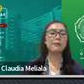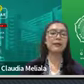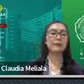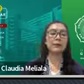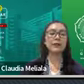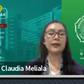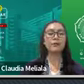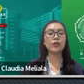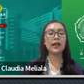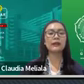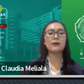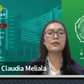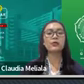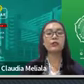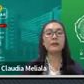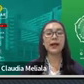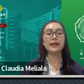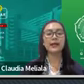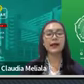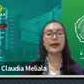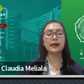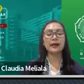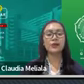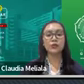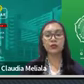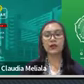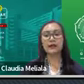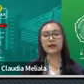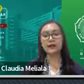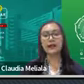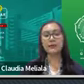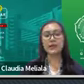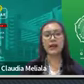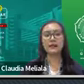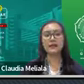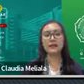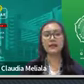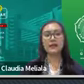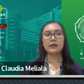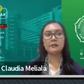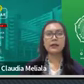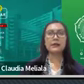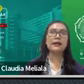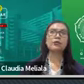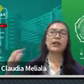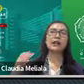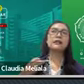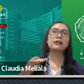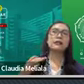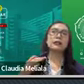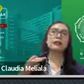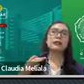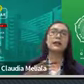namanya kesempatan mendapatkan pembuktian, termasuk juga pengadilan yang jujur dan tidak memihak. Jadi bagaimana